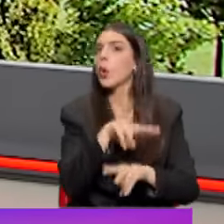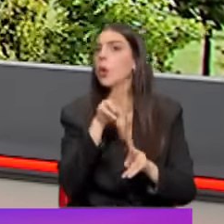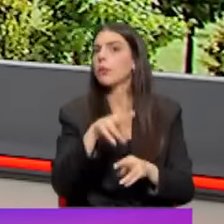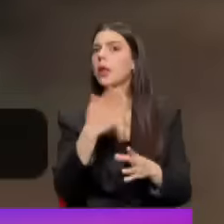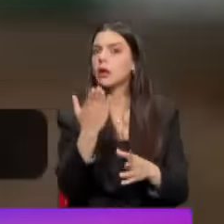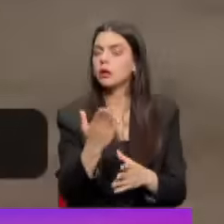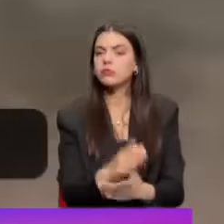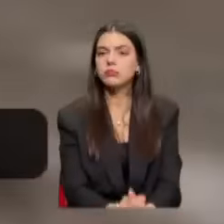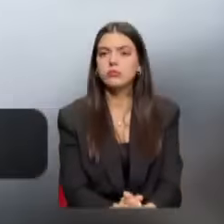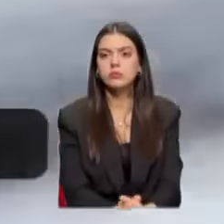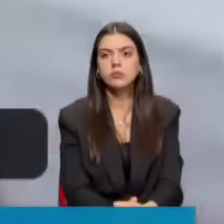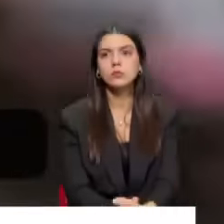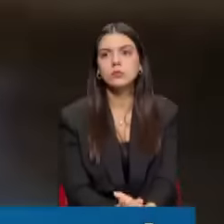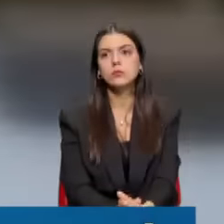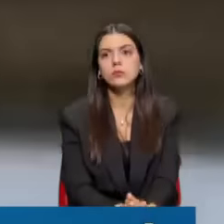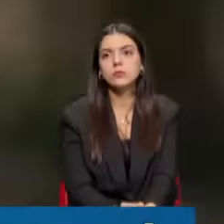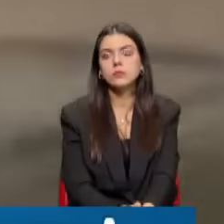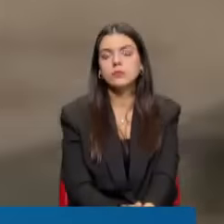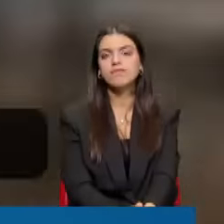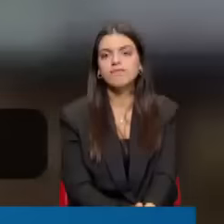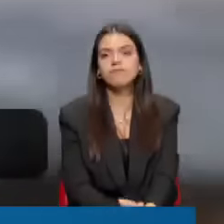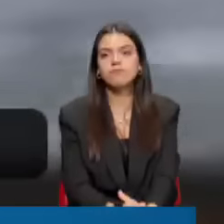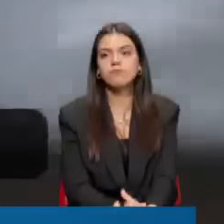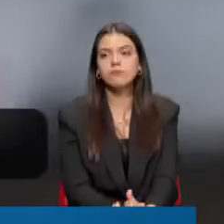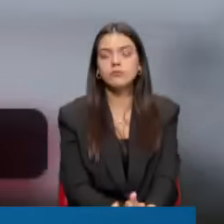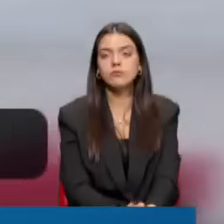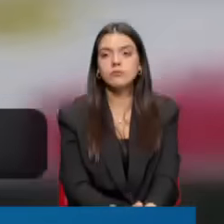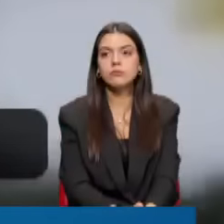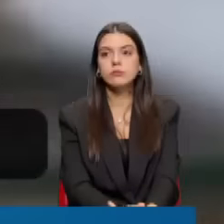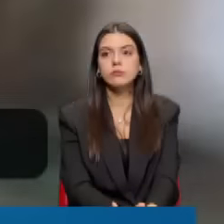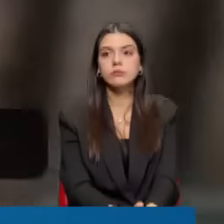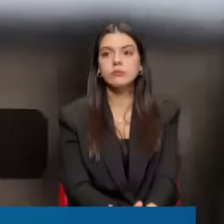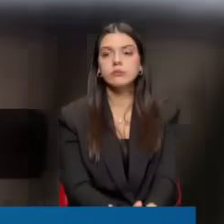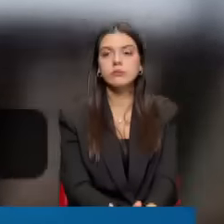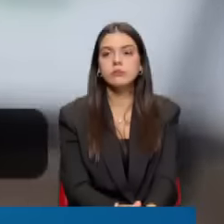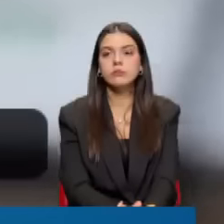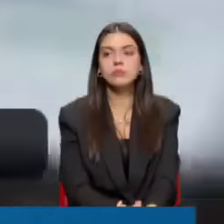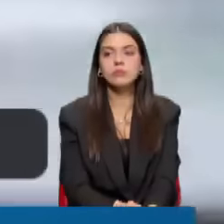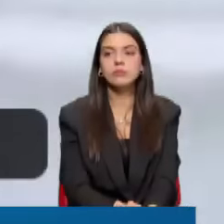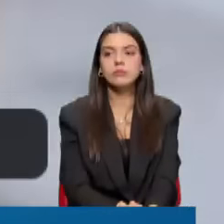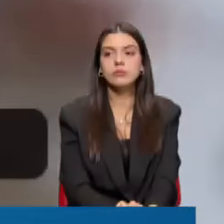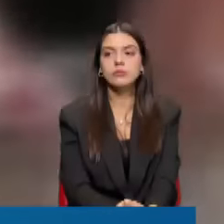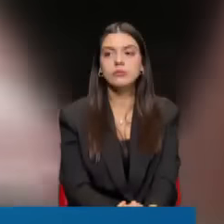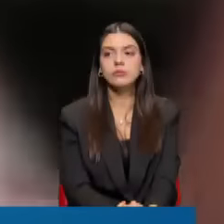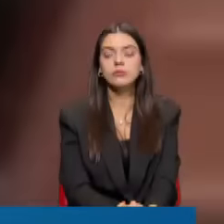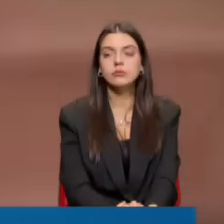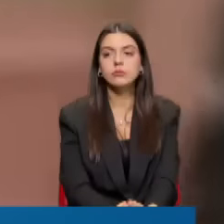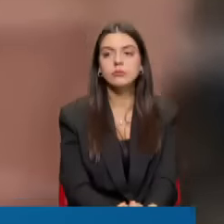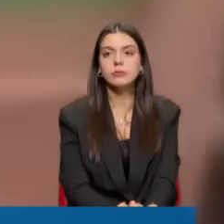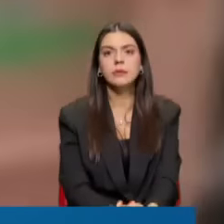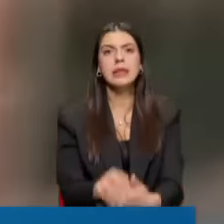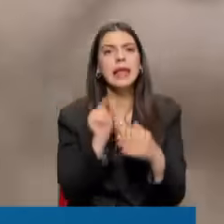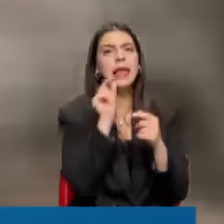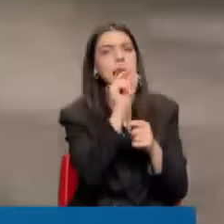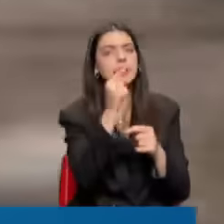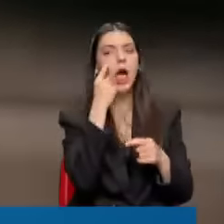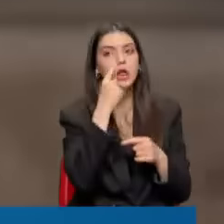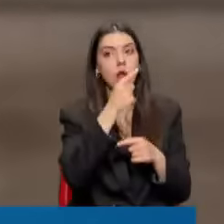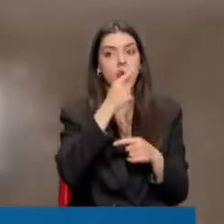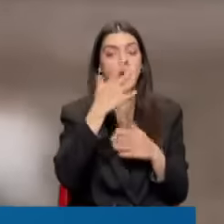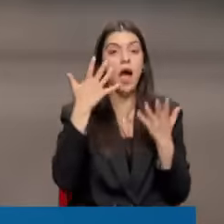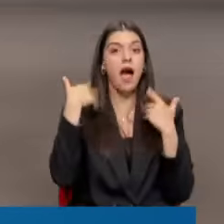ölümleri her yer arı ölüsü Yani gerçekten ciddi bir arı katliamı var iddiaya göre tarlaya havadan